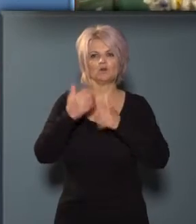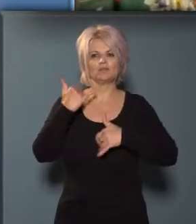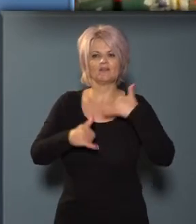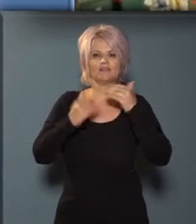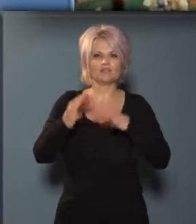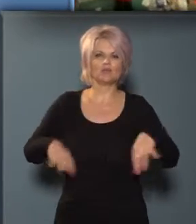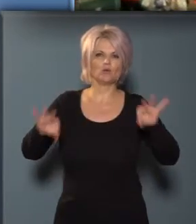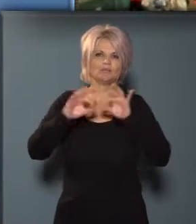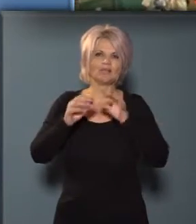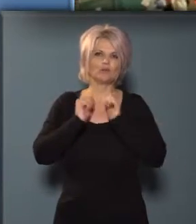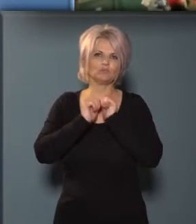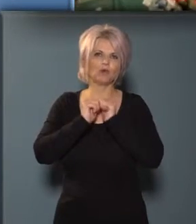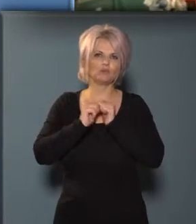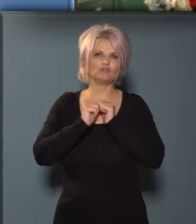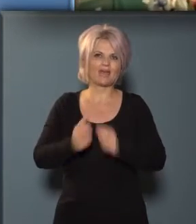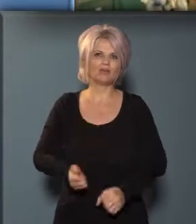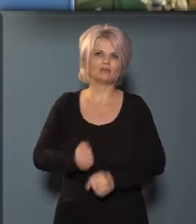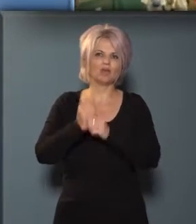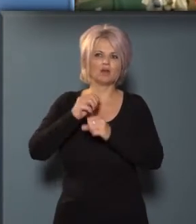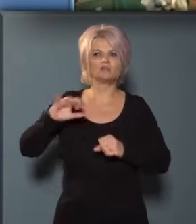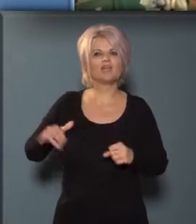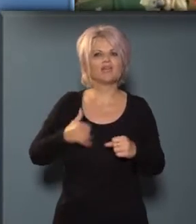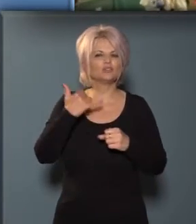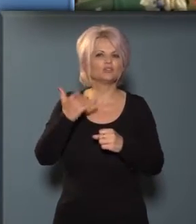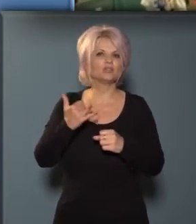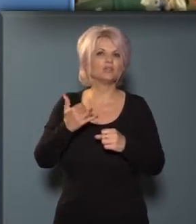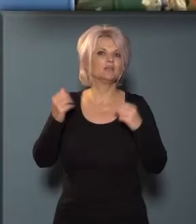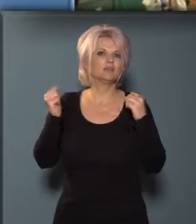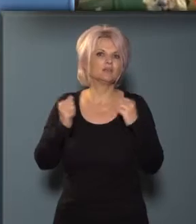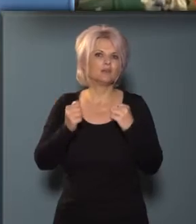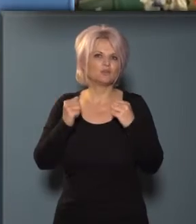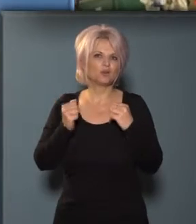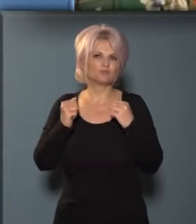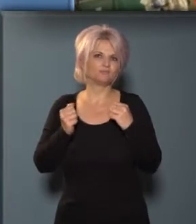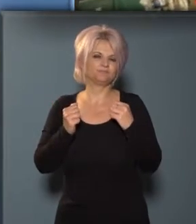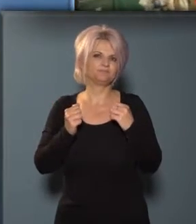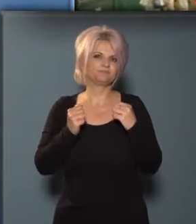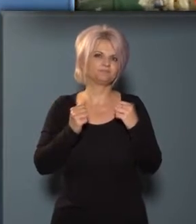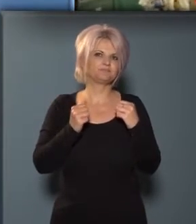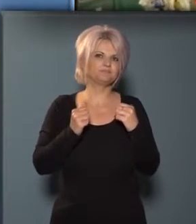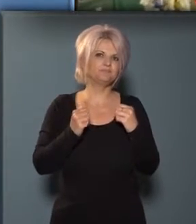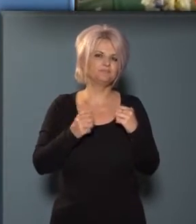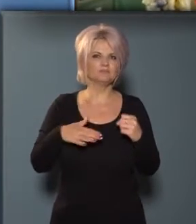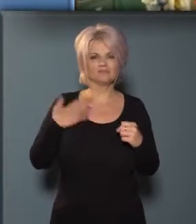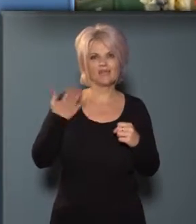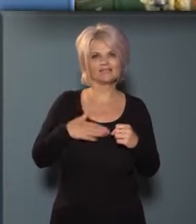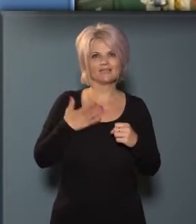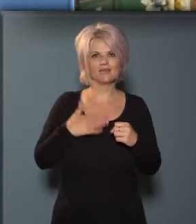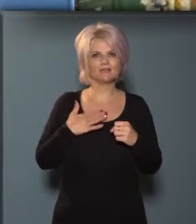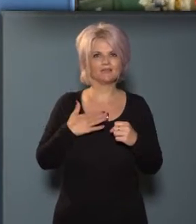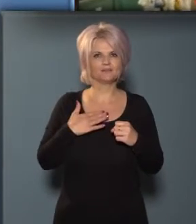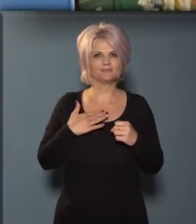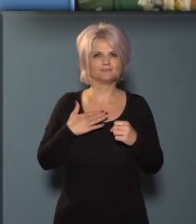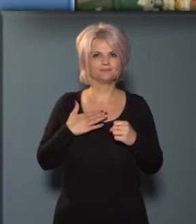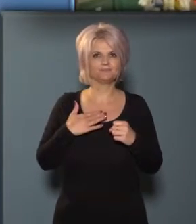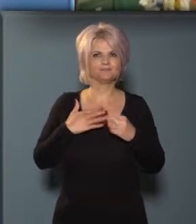országos bajnokságokat tartunk, hanem nagyon-nagyon népszerűek